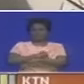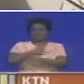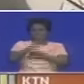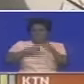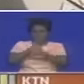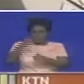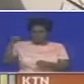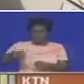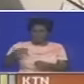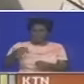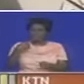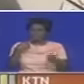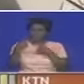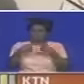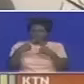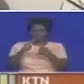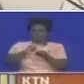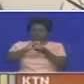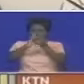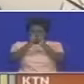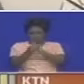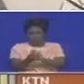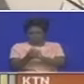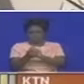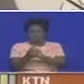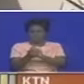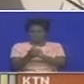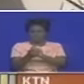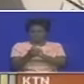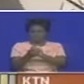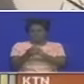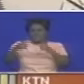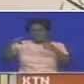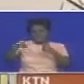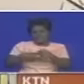We are talking about a transition rate of